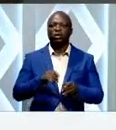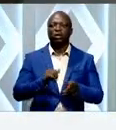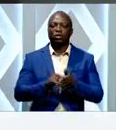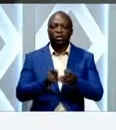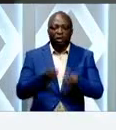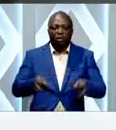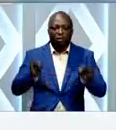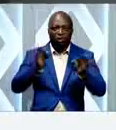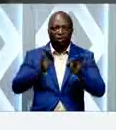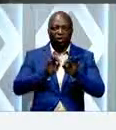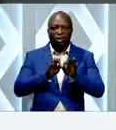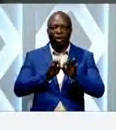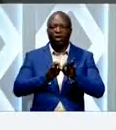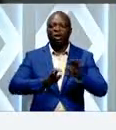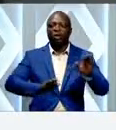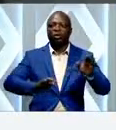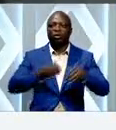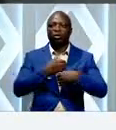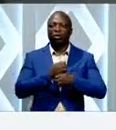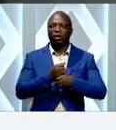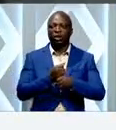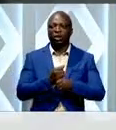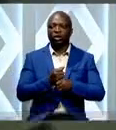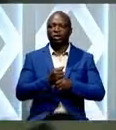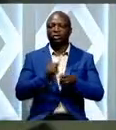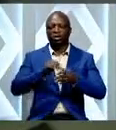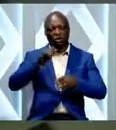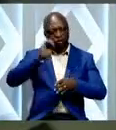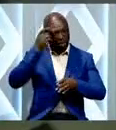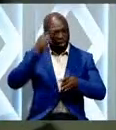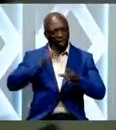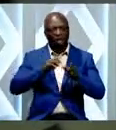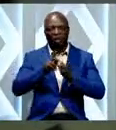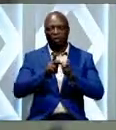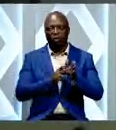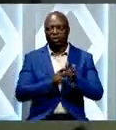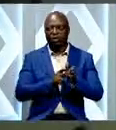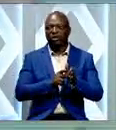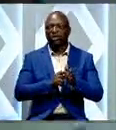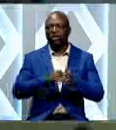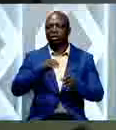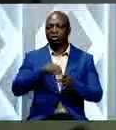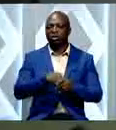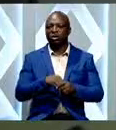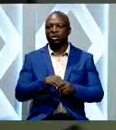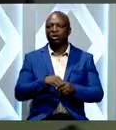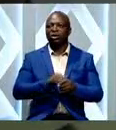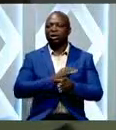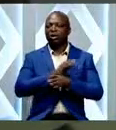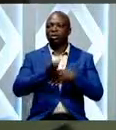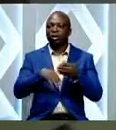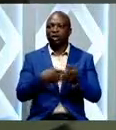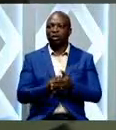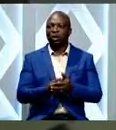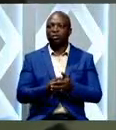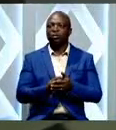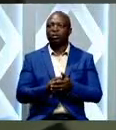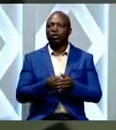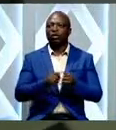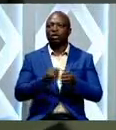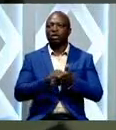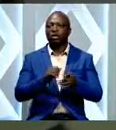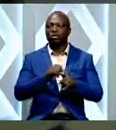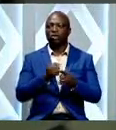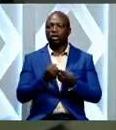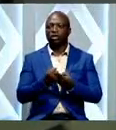important pour la douane de mettre en place ces politiques-là dans les politiques externes. Notamment améliorer la situation pour